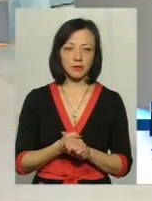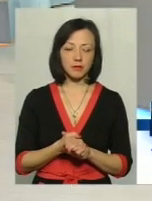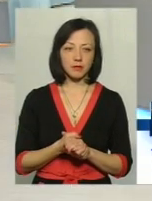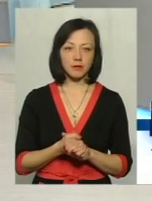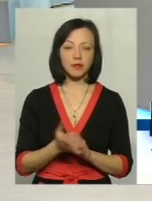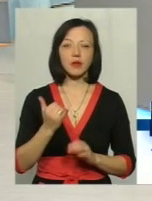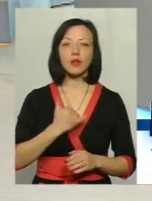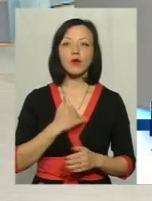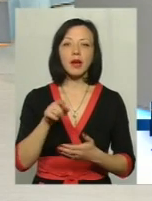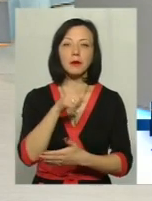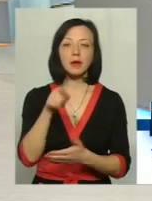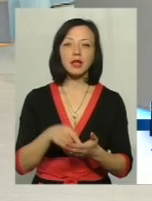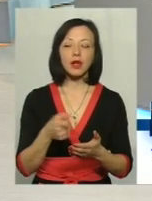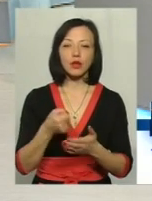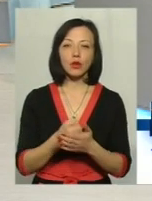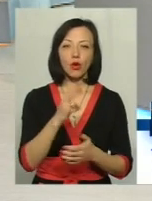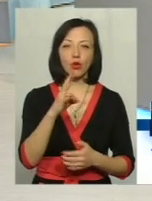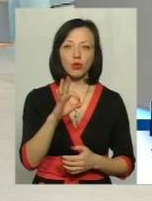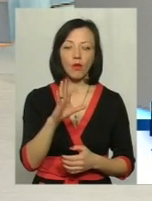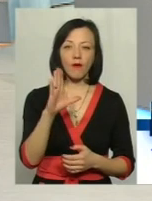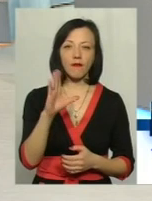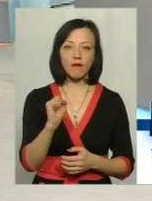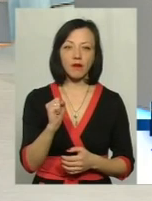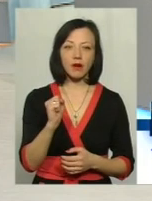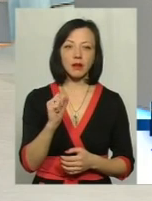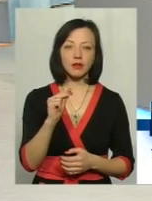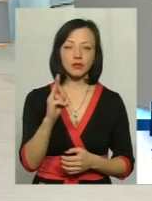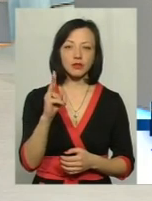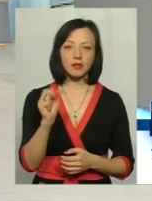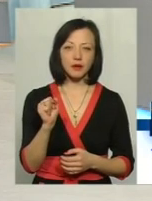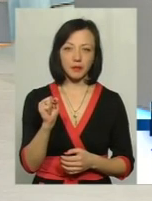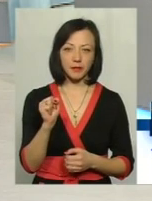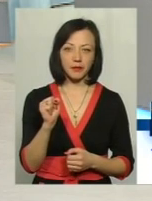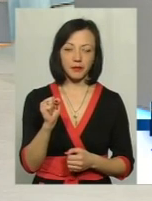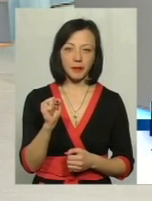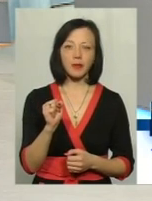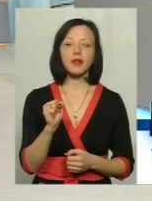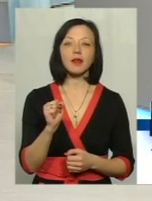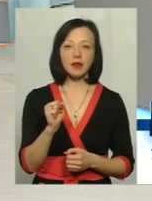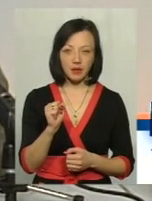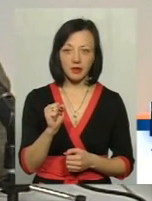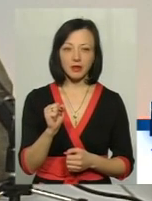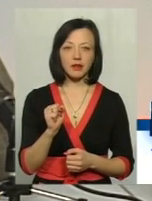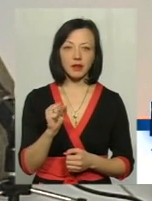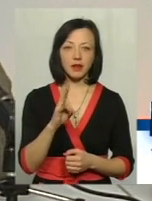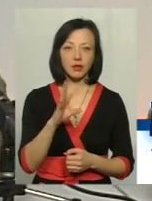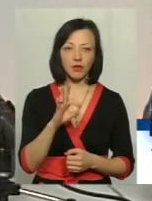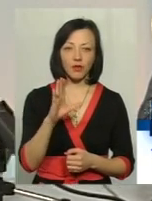У мене питання до пана Новака. Новачка. Алло. Так, до пана